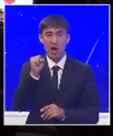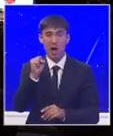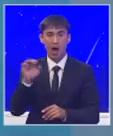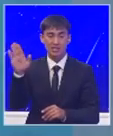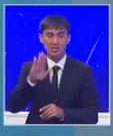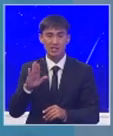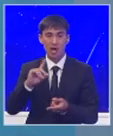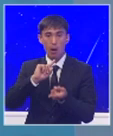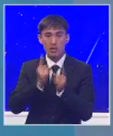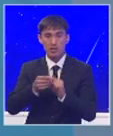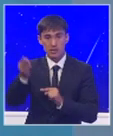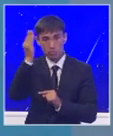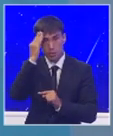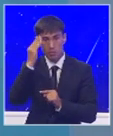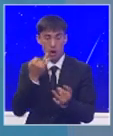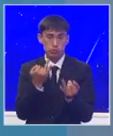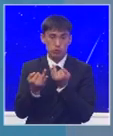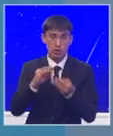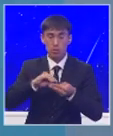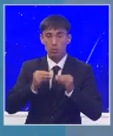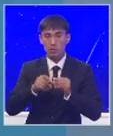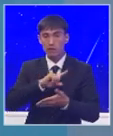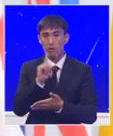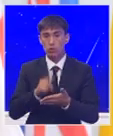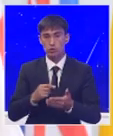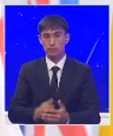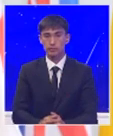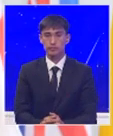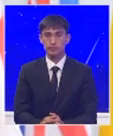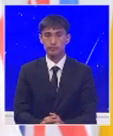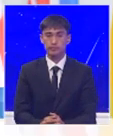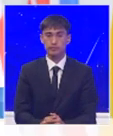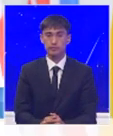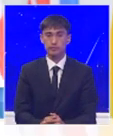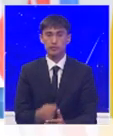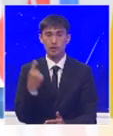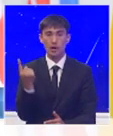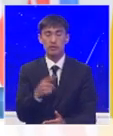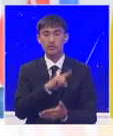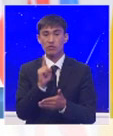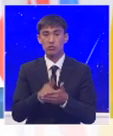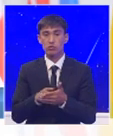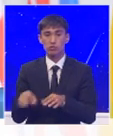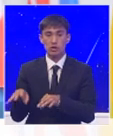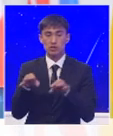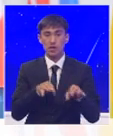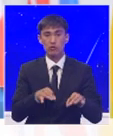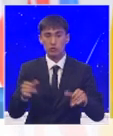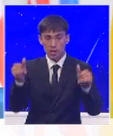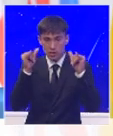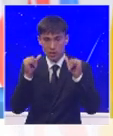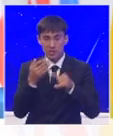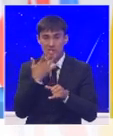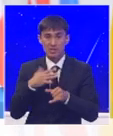континента обменялись мнениями и обсудили проблемные вопросы. Один из вопросов – завоз племенного скота из-за